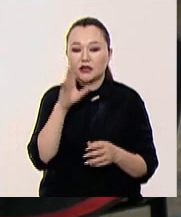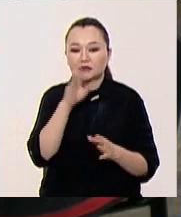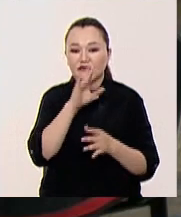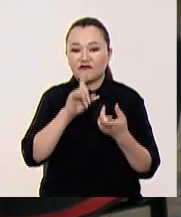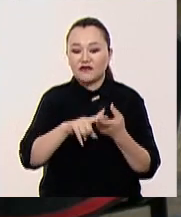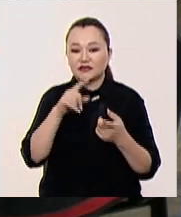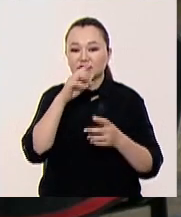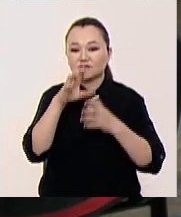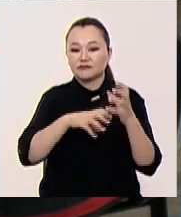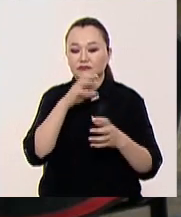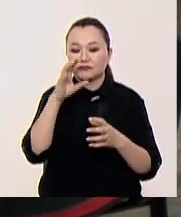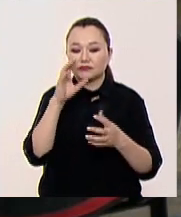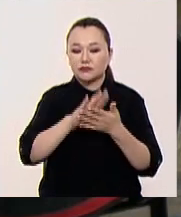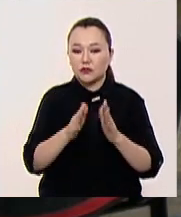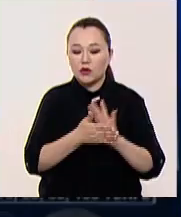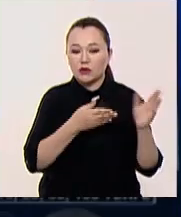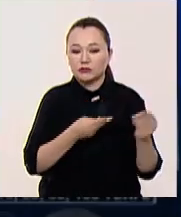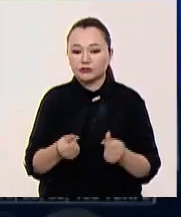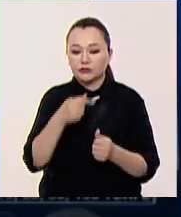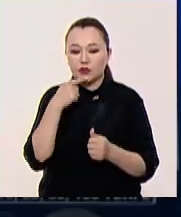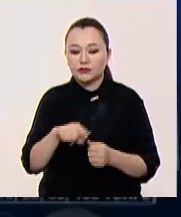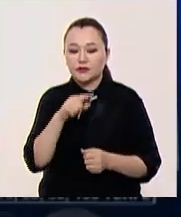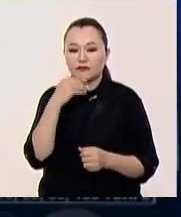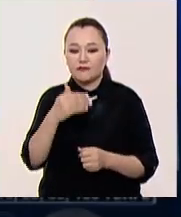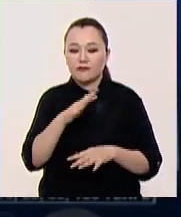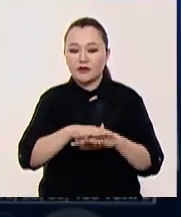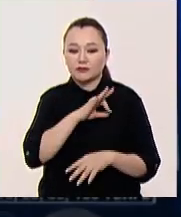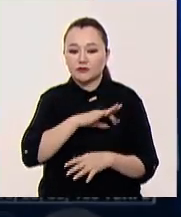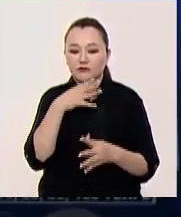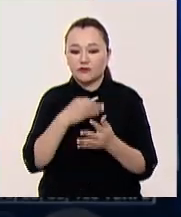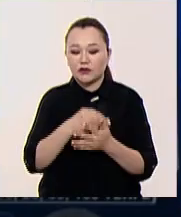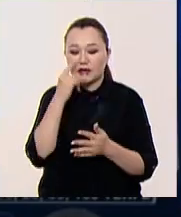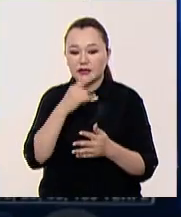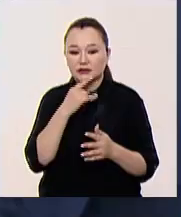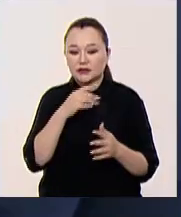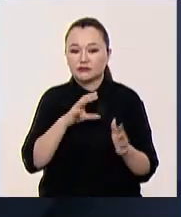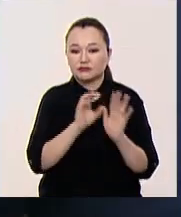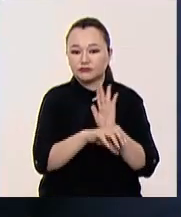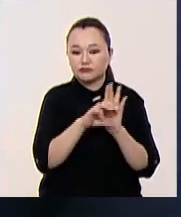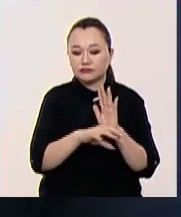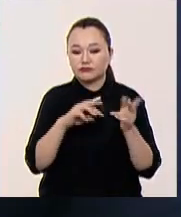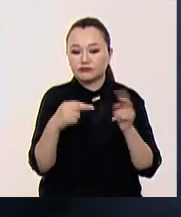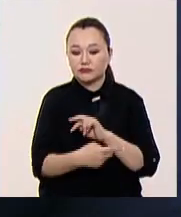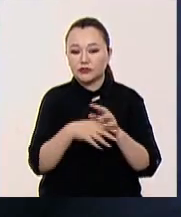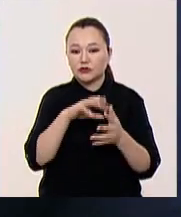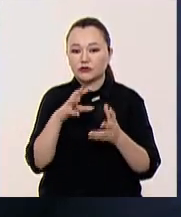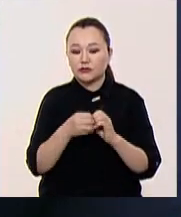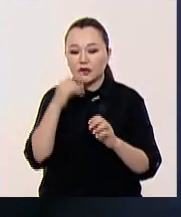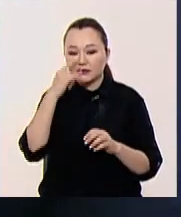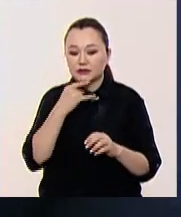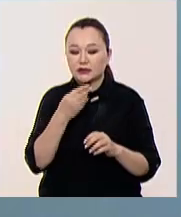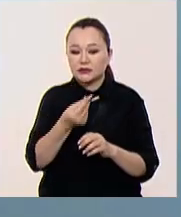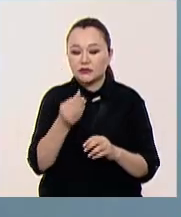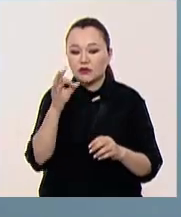жағдайдан кейінгі санкциялар әсерінен ресейлік банк қолданушылары өз салымдарын отандық банктерге ауыстырып, соның нәтижесінде Қазақстанның